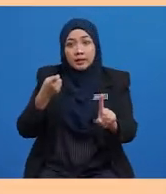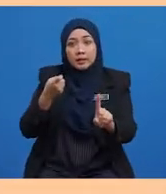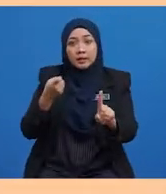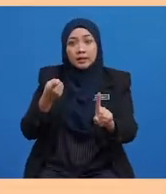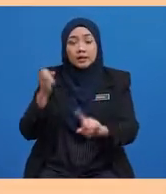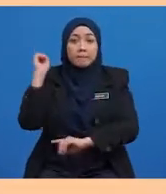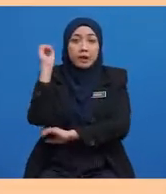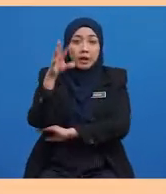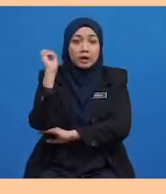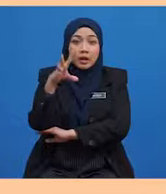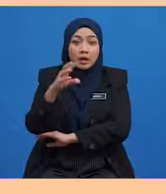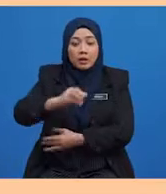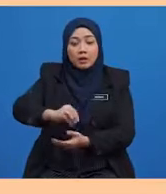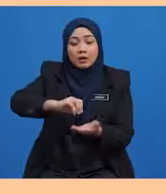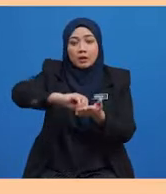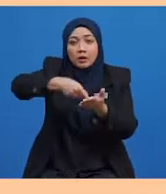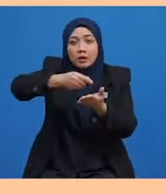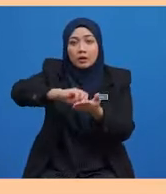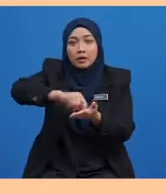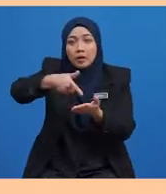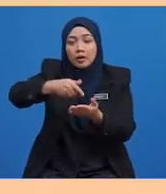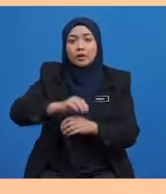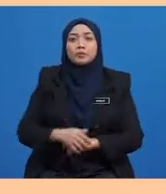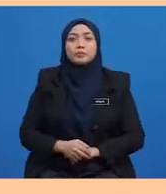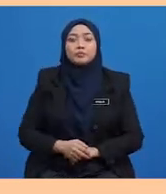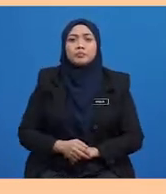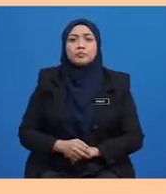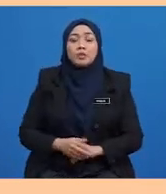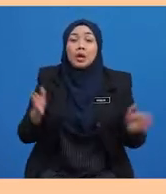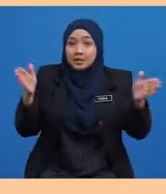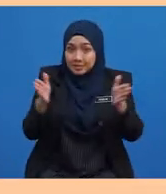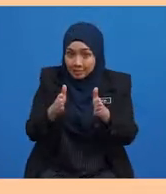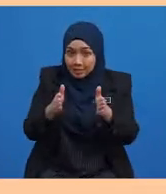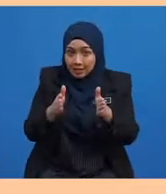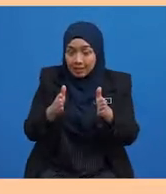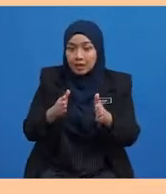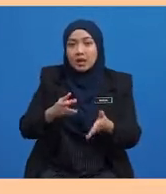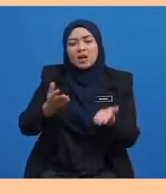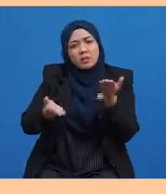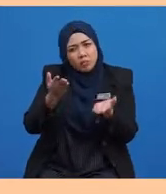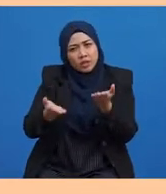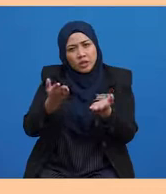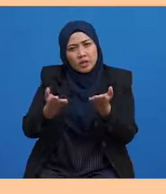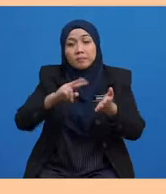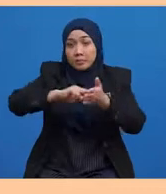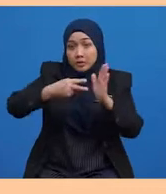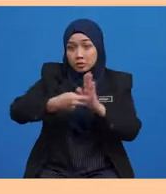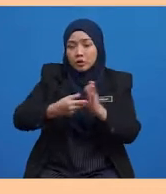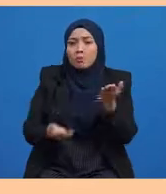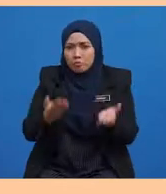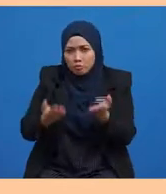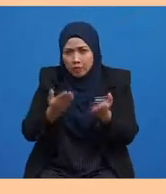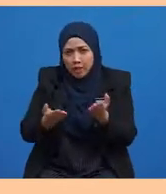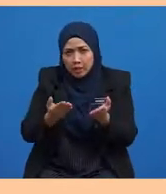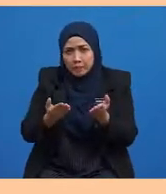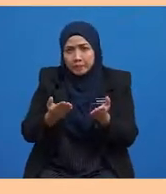lambungan sebiji dadu. Kecil kemungkinan pula ialah kemungkinan berlaku sesuatu